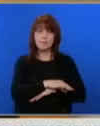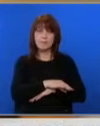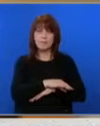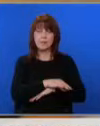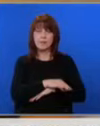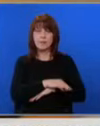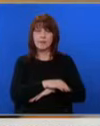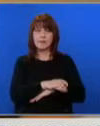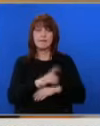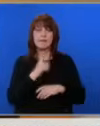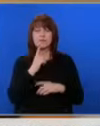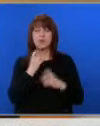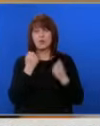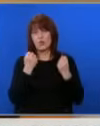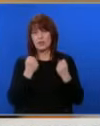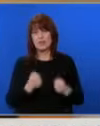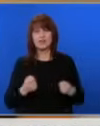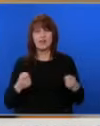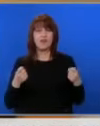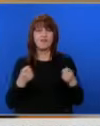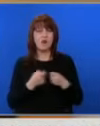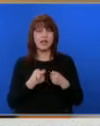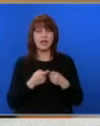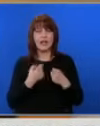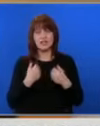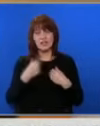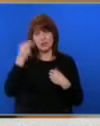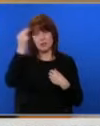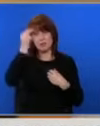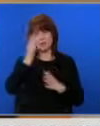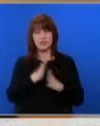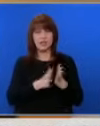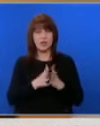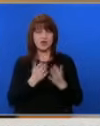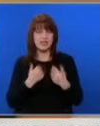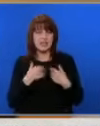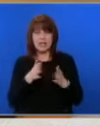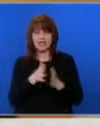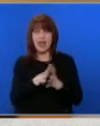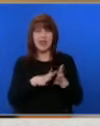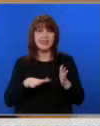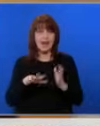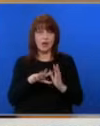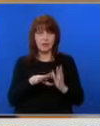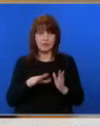Вот. Очень тежки времена бяха за нашите български хора, нашия народ.